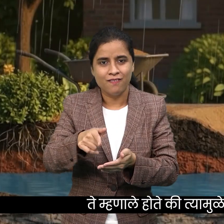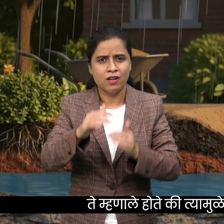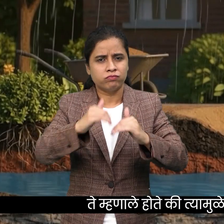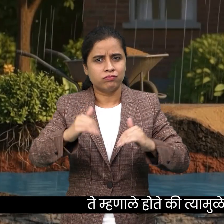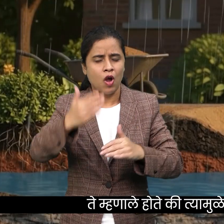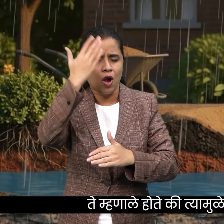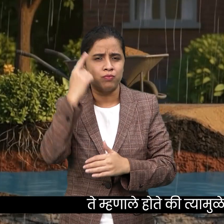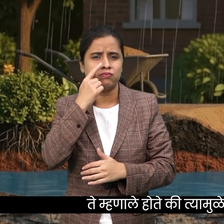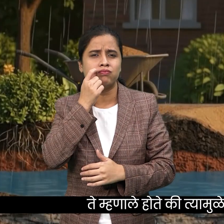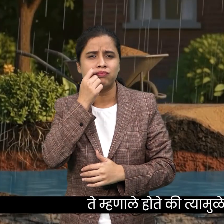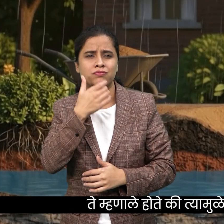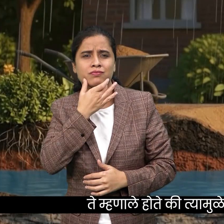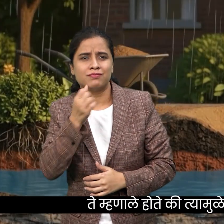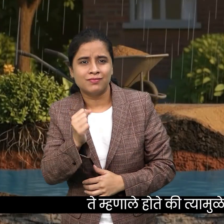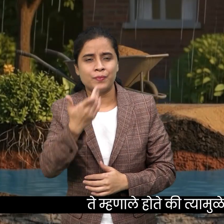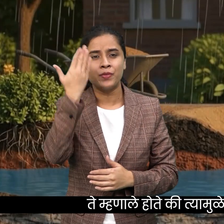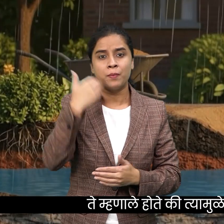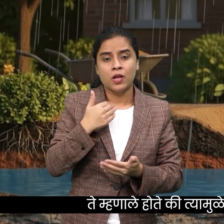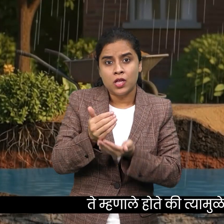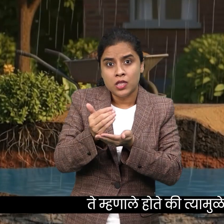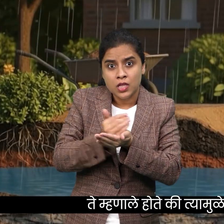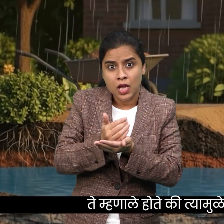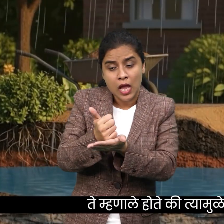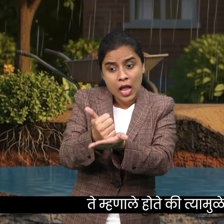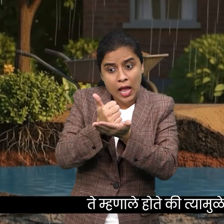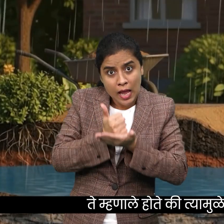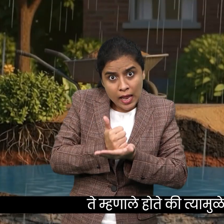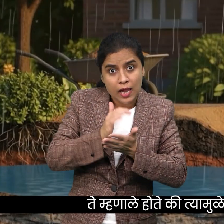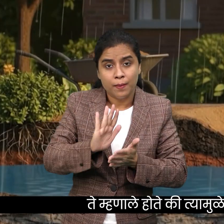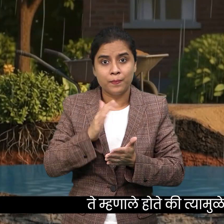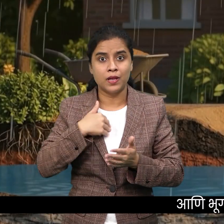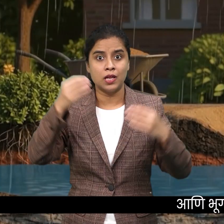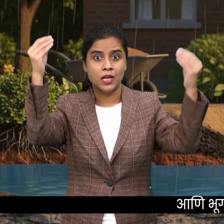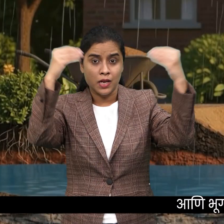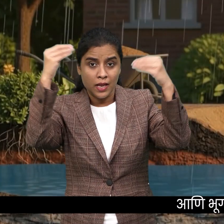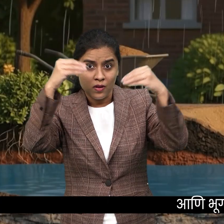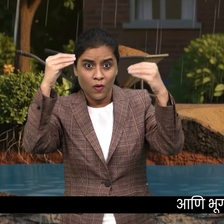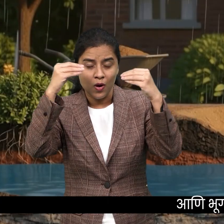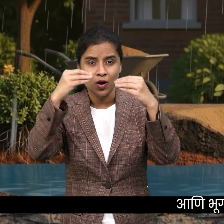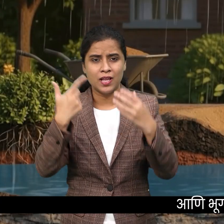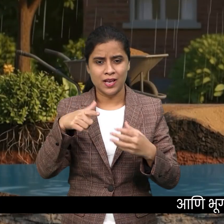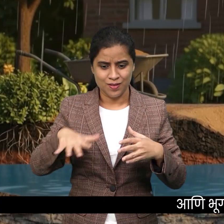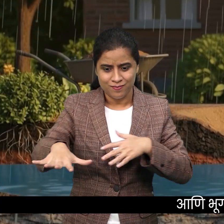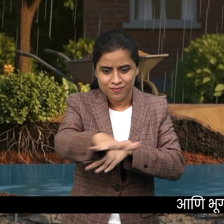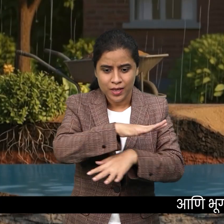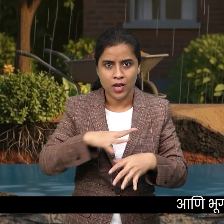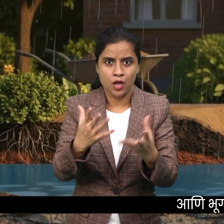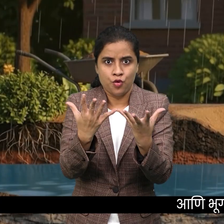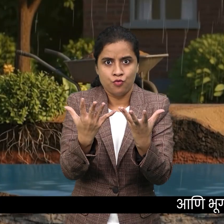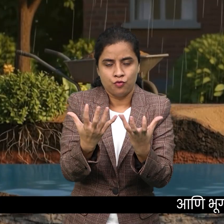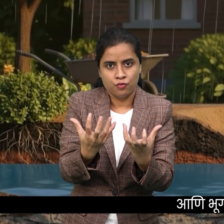ते म्हणाले होते की त्यामुळे पावसाचे पाणी जमिनीत शोषले जाते आणि भूगर्भातील पाणी